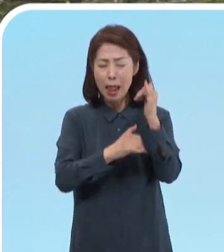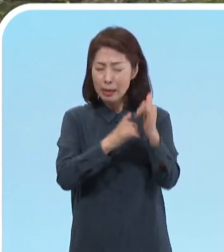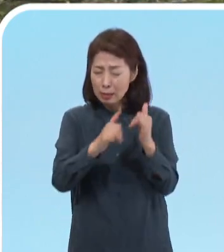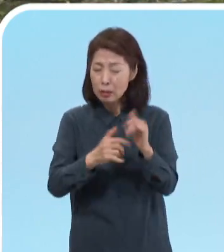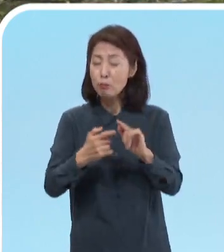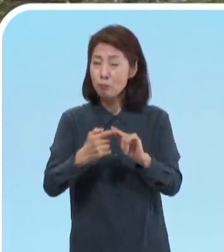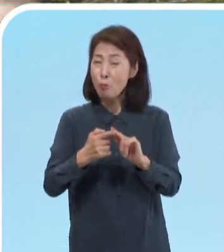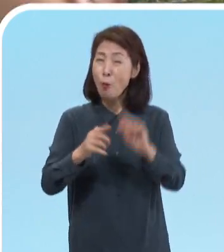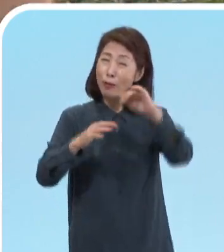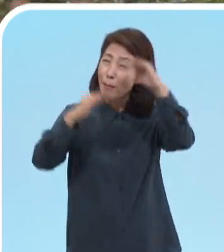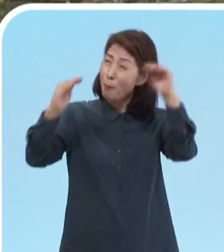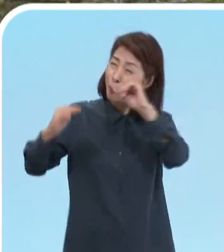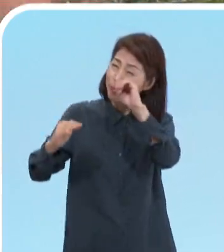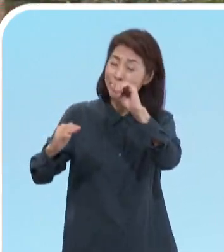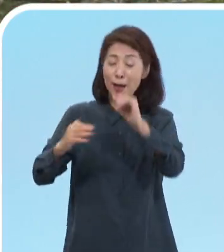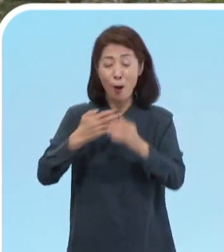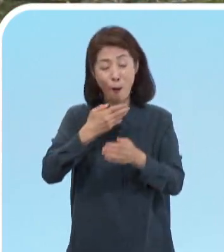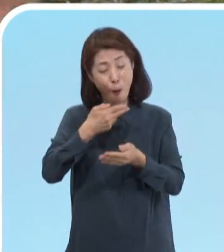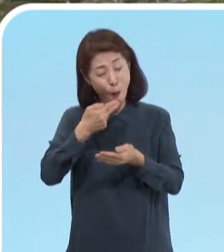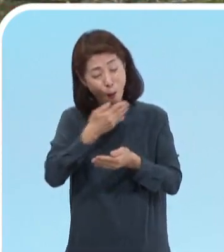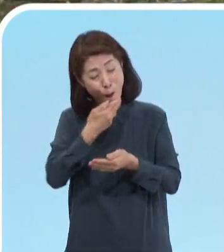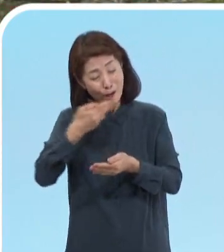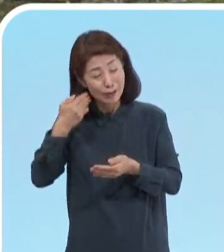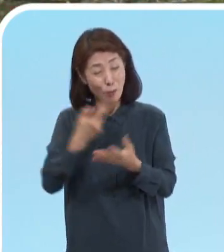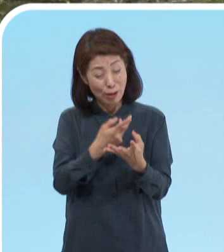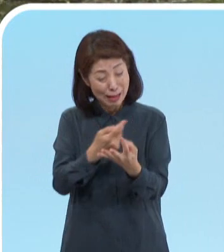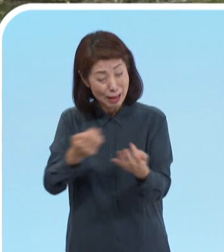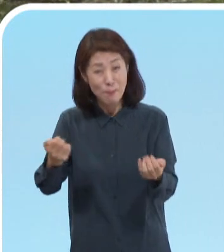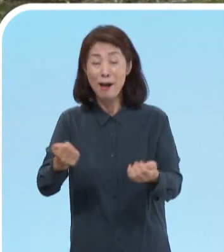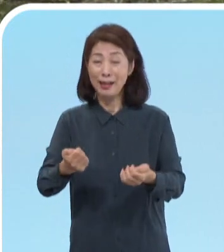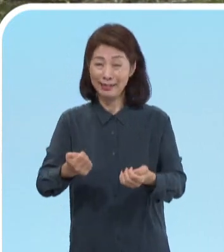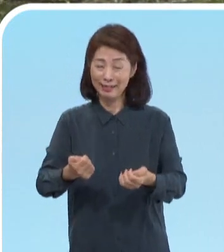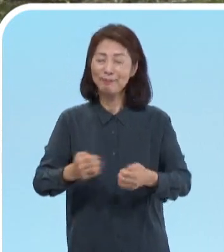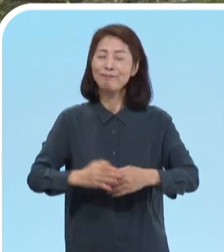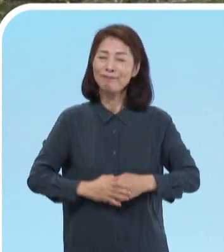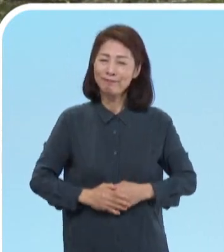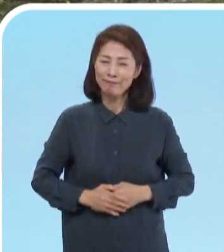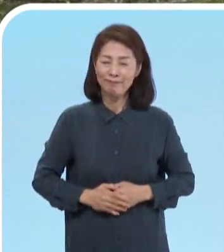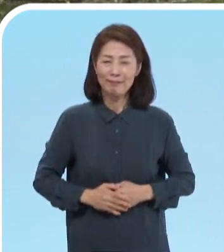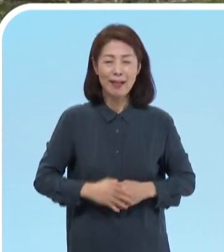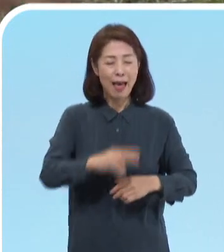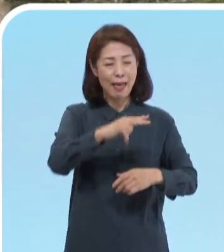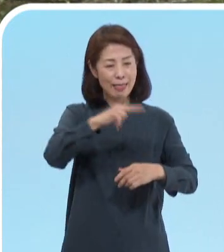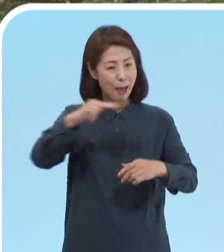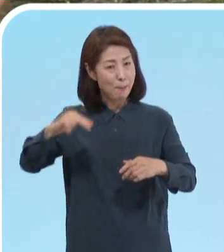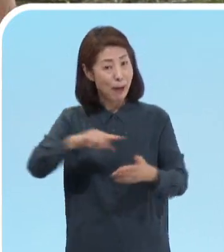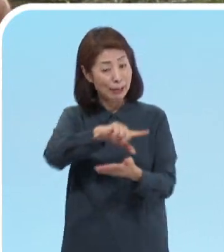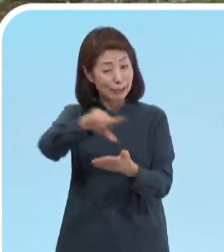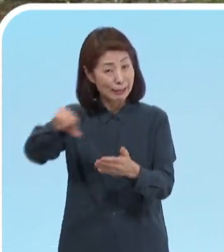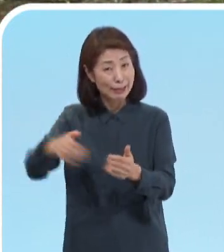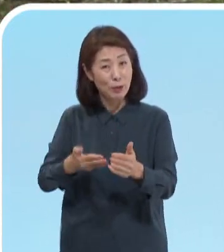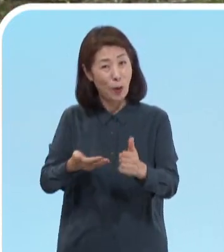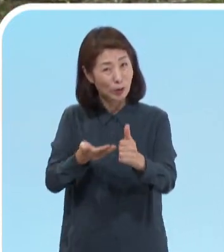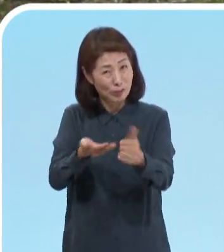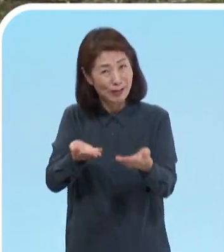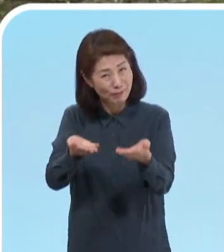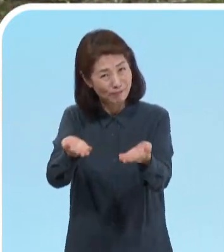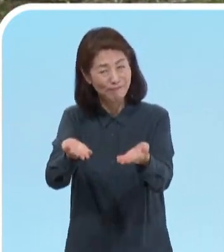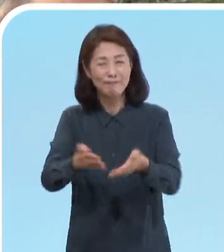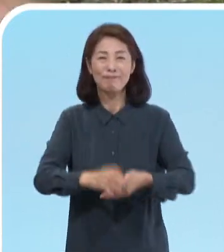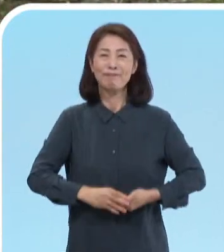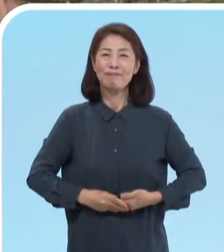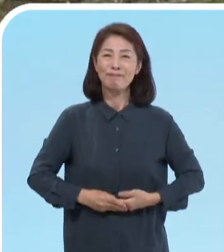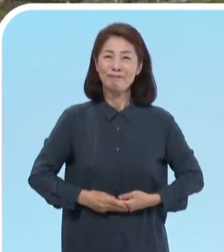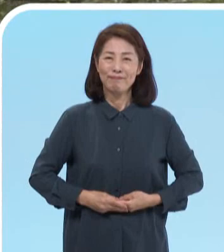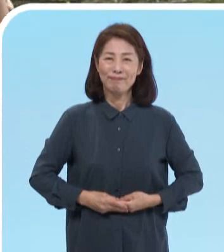歴史があって、自然があって、美味しいものがいっぱいあって、実りの秋、丹波地域がおすすめです。